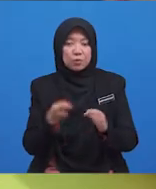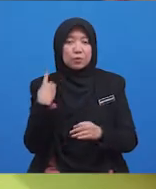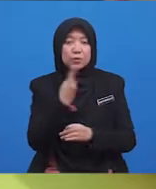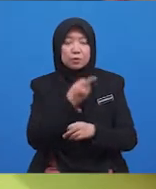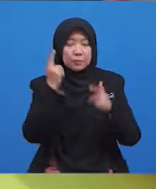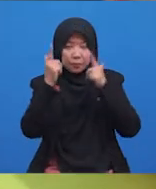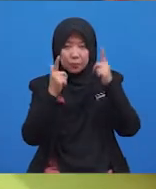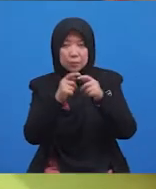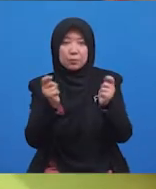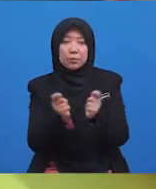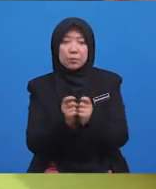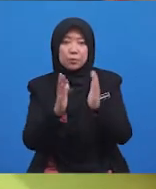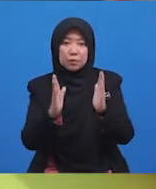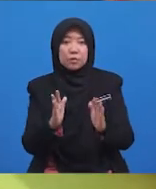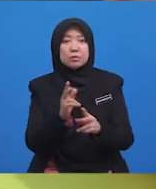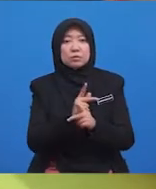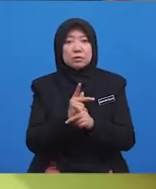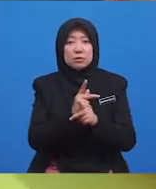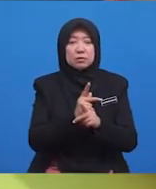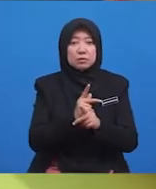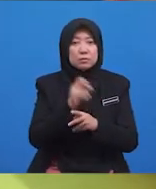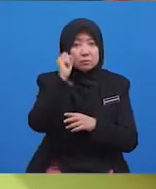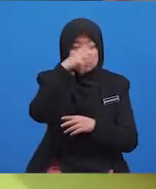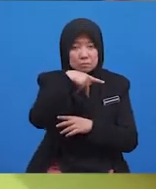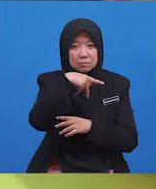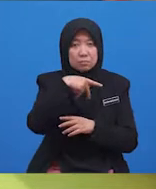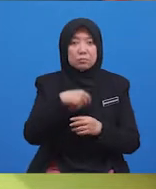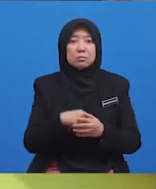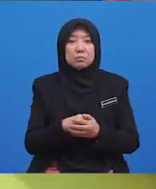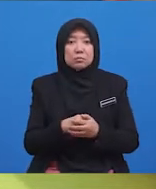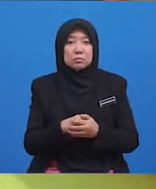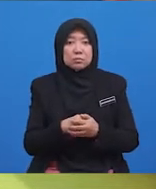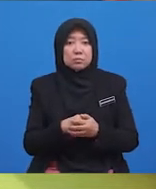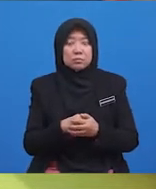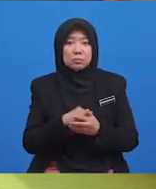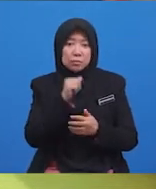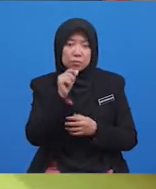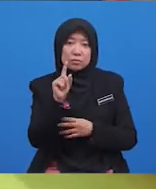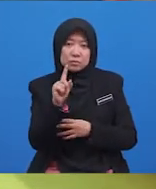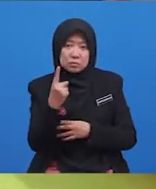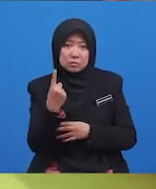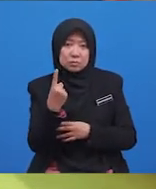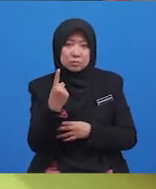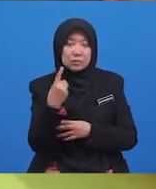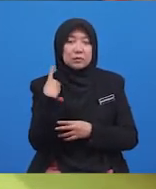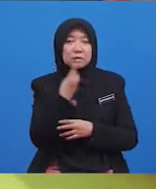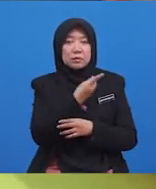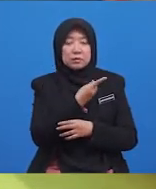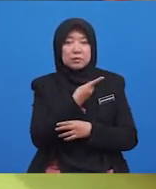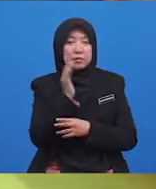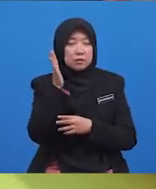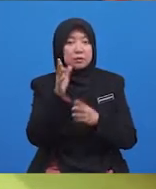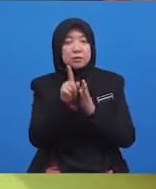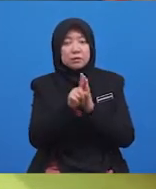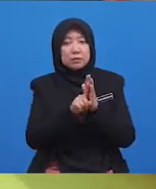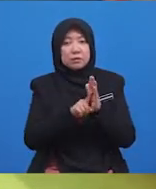kita merantau ke tempat orang, jagalah adab dan tingkah laku. Sikap ini bukan sahaja menyebabkan kita